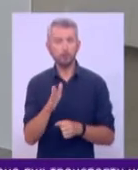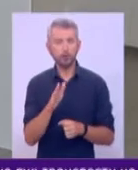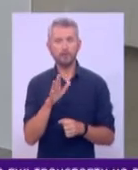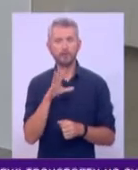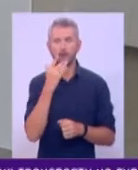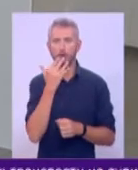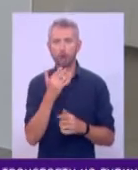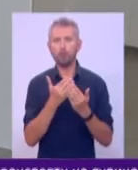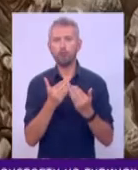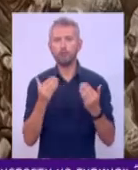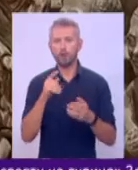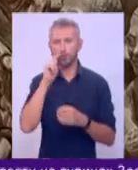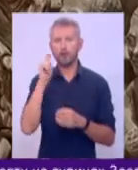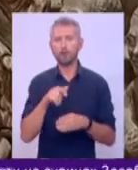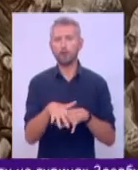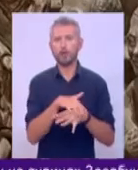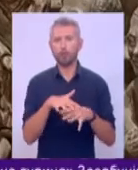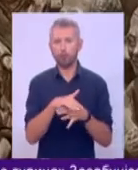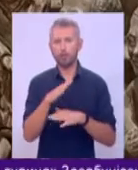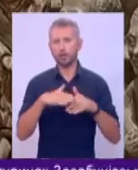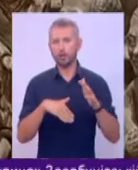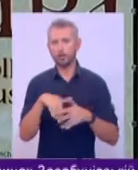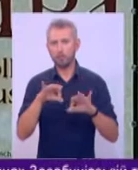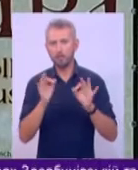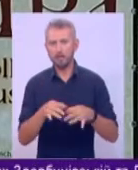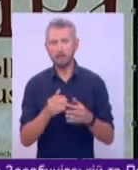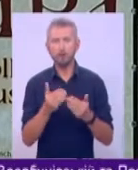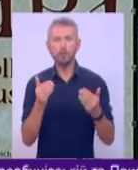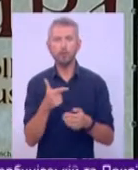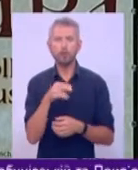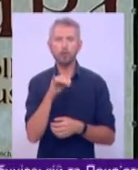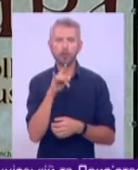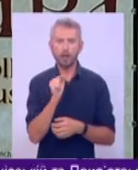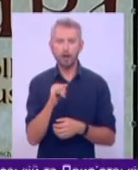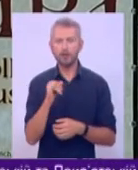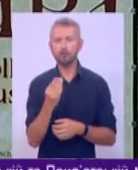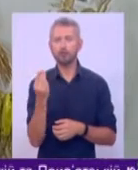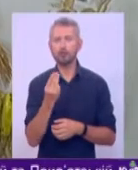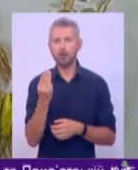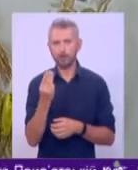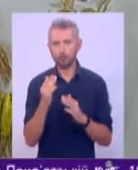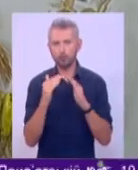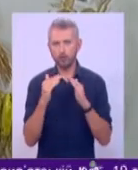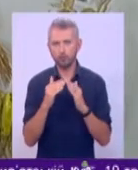у Національному музеї Українського народного декоративного мистецтва, музеї Івана Гончара та шоколадному будинку.